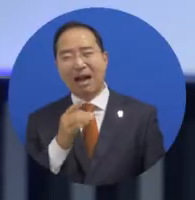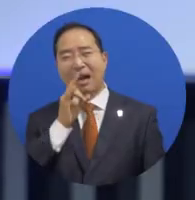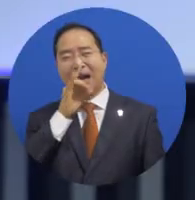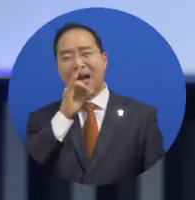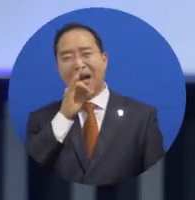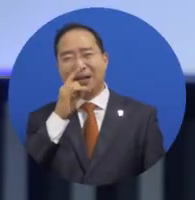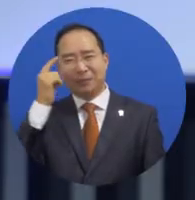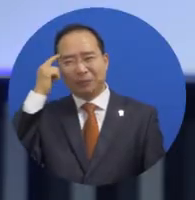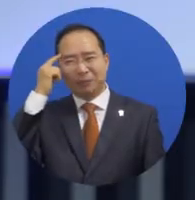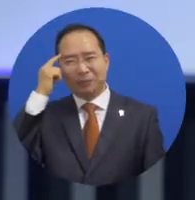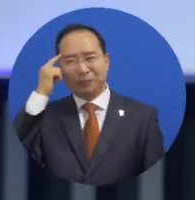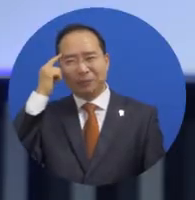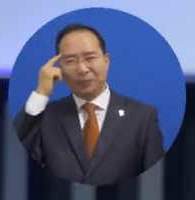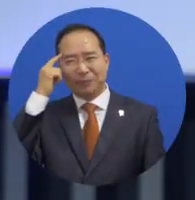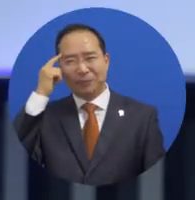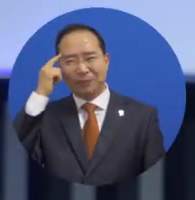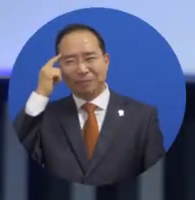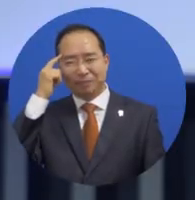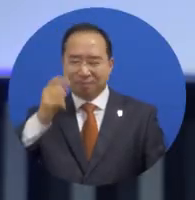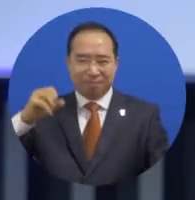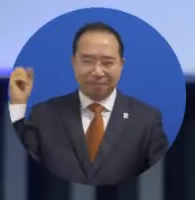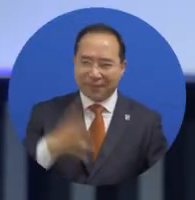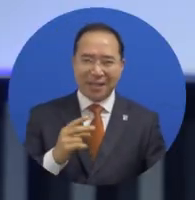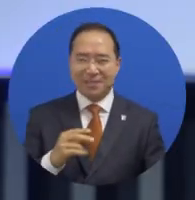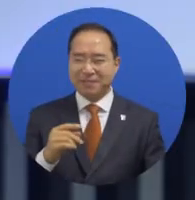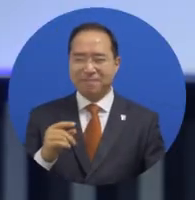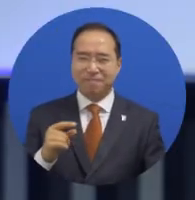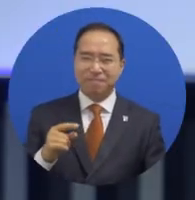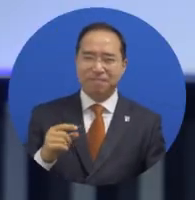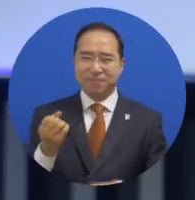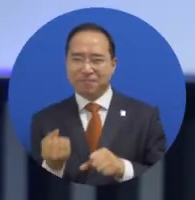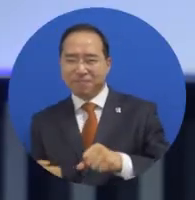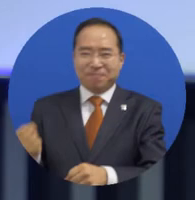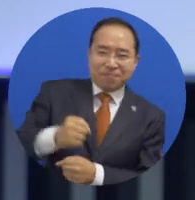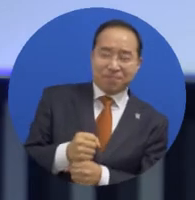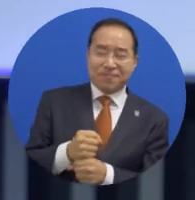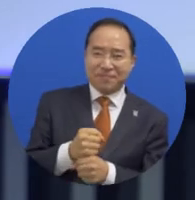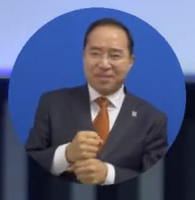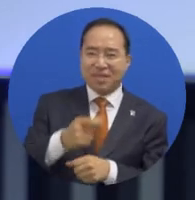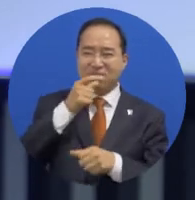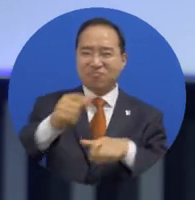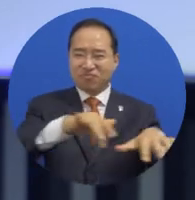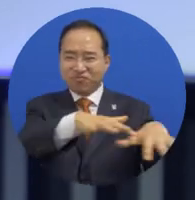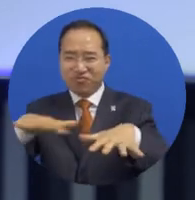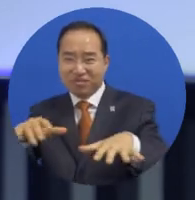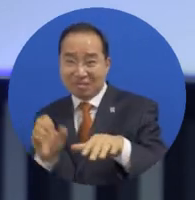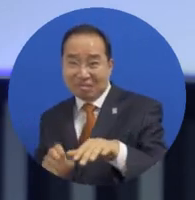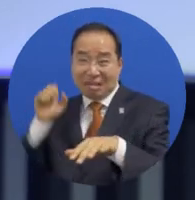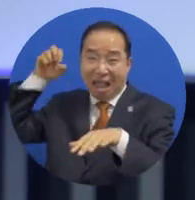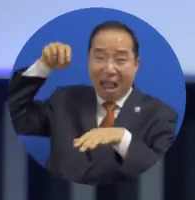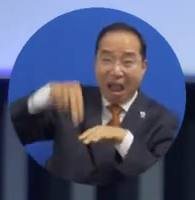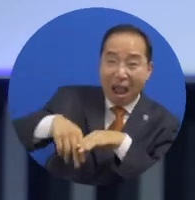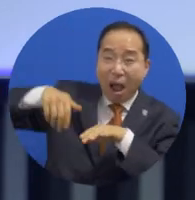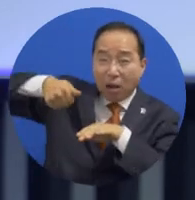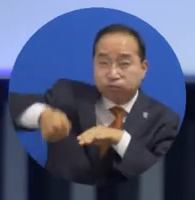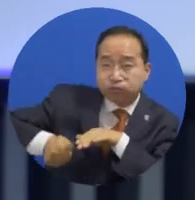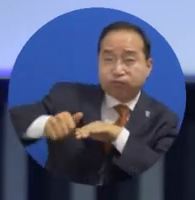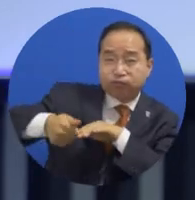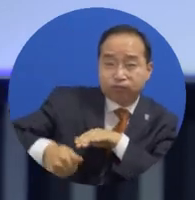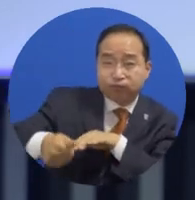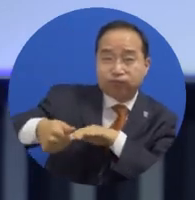차려졌어요. 그래서 저는 다시 그 무서운 물속으로 들어가서 결국은 남들 다 수영